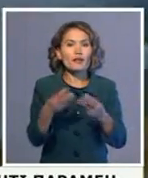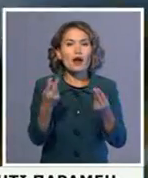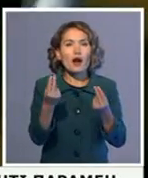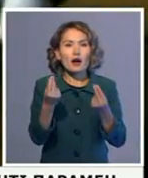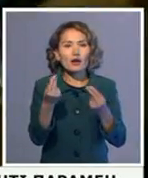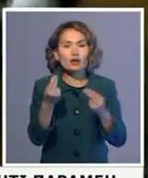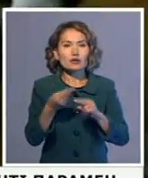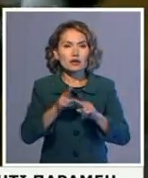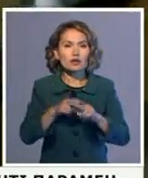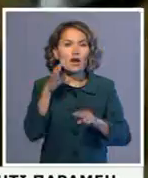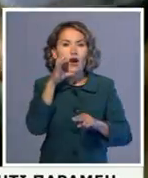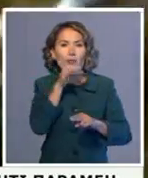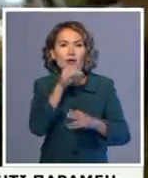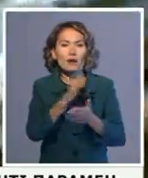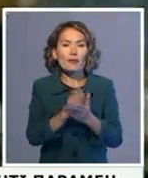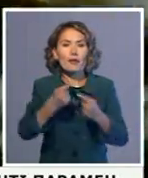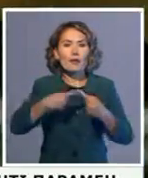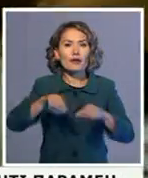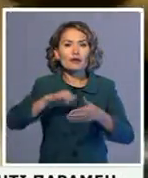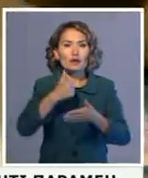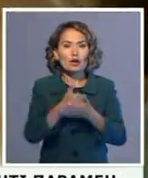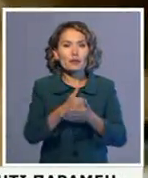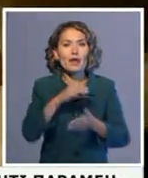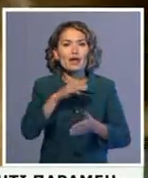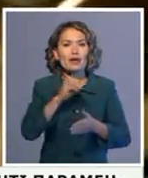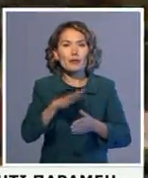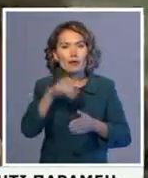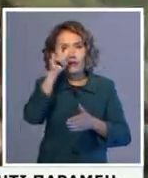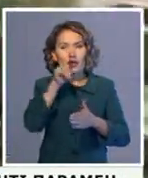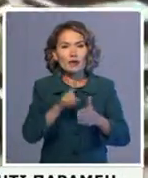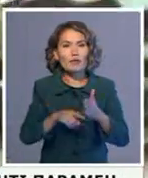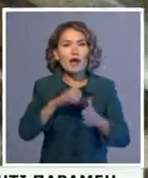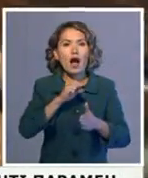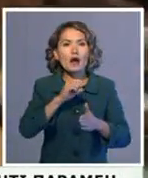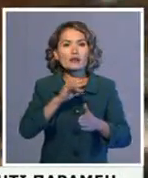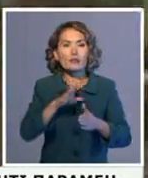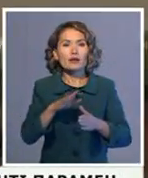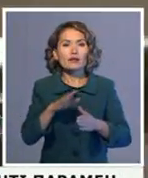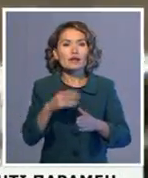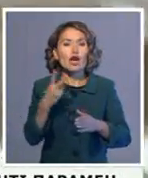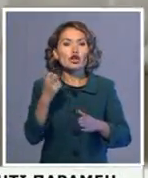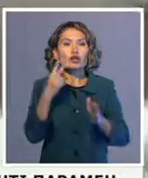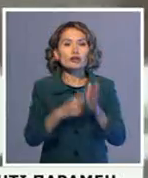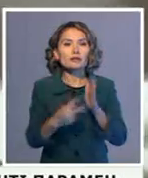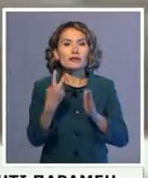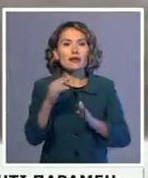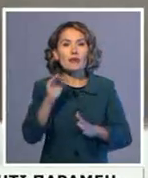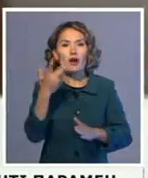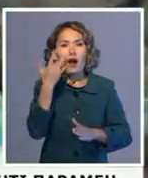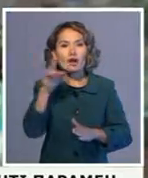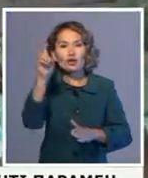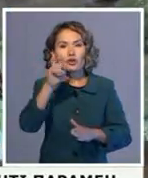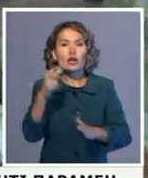үшін аталған кәсіпорынның басқарма төрағасы Түкен Егенбаевтан сенімді адамы Асылбеков арқылы 272 ақш доллары